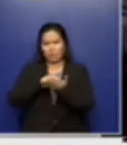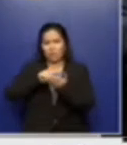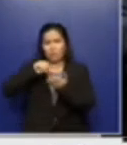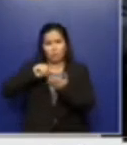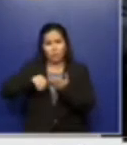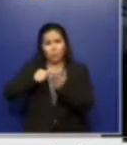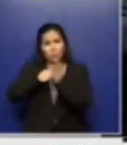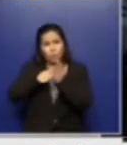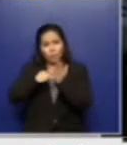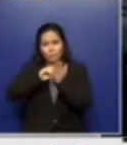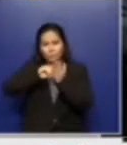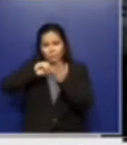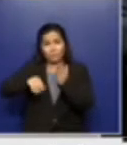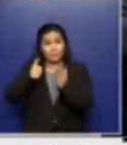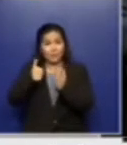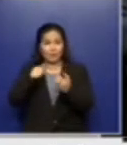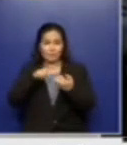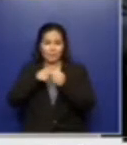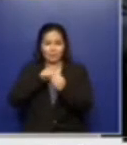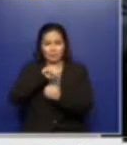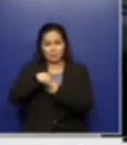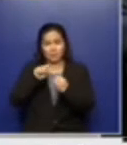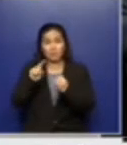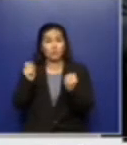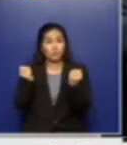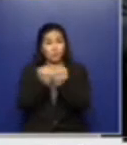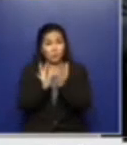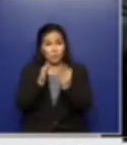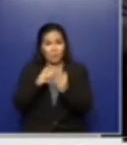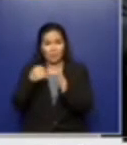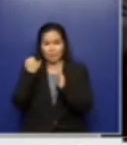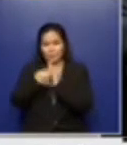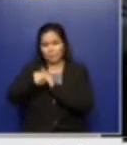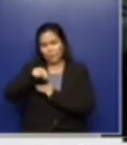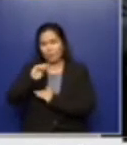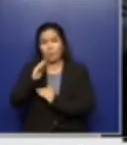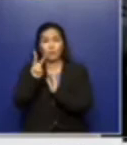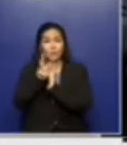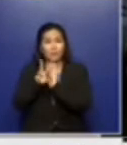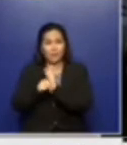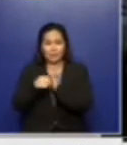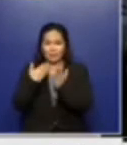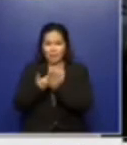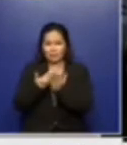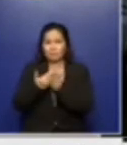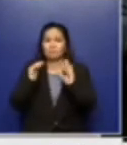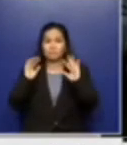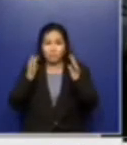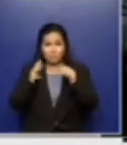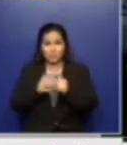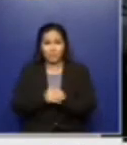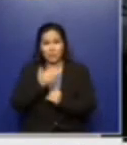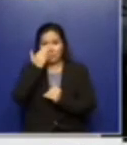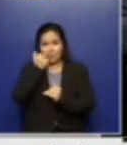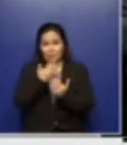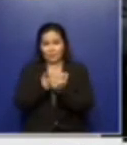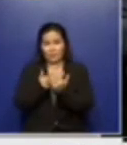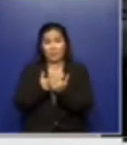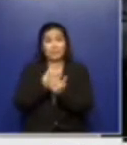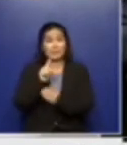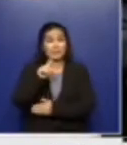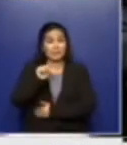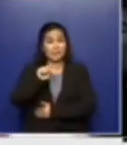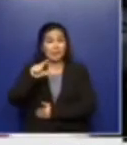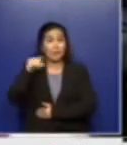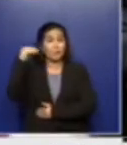ดปัญหาต่อภาวะเศรษฐกิจของประเทศไม่ขัดต่อพรบ.วินัยทางการเงินการคลังทุกๆ 100,000 ล้านบาทที่